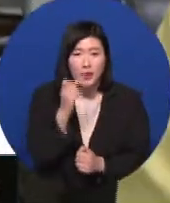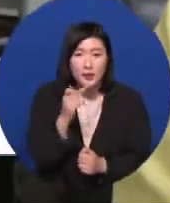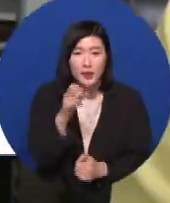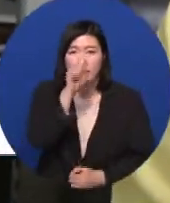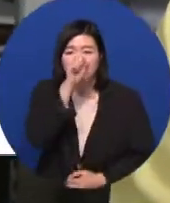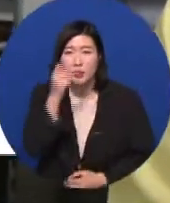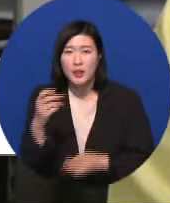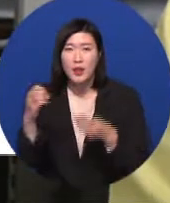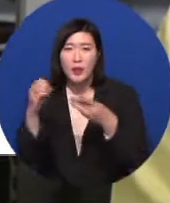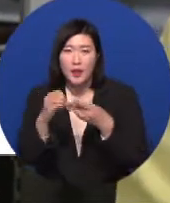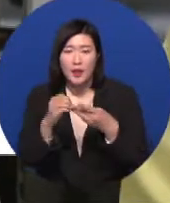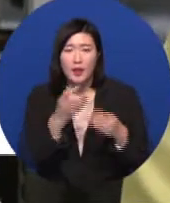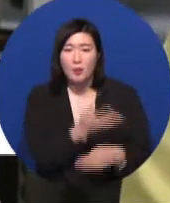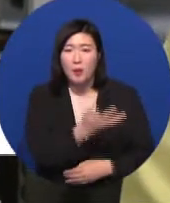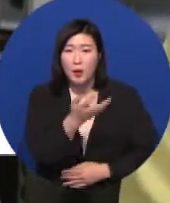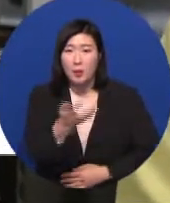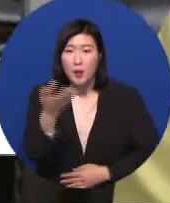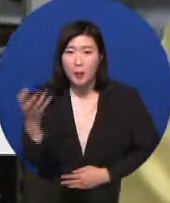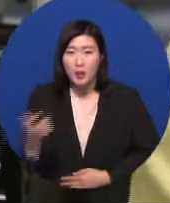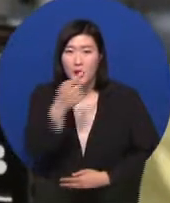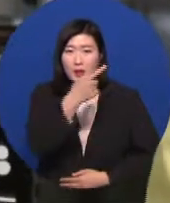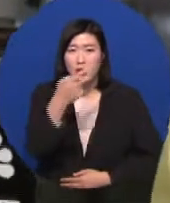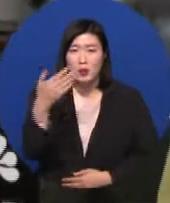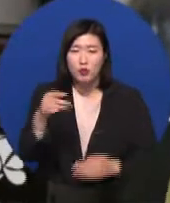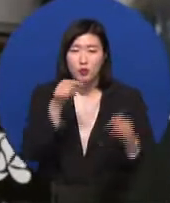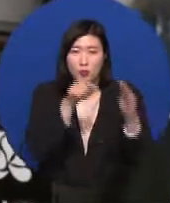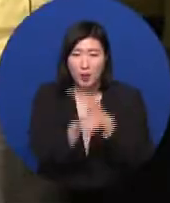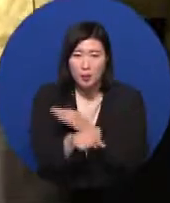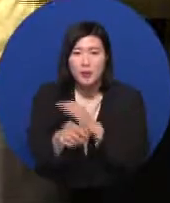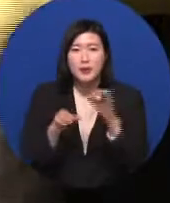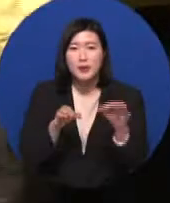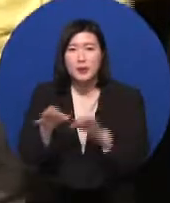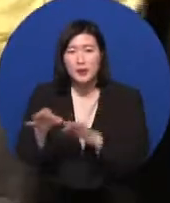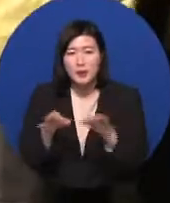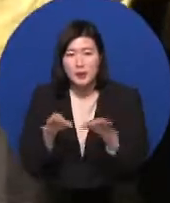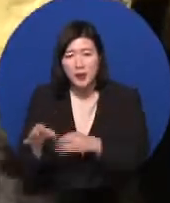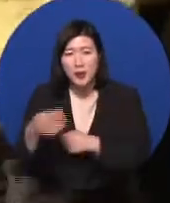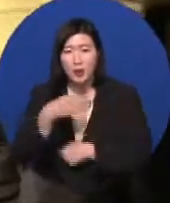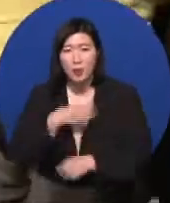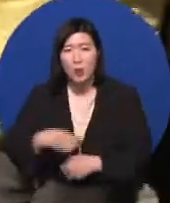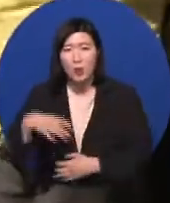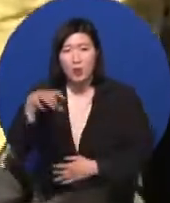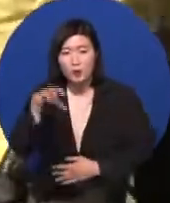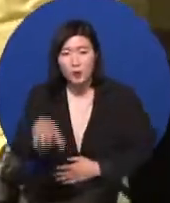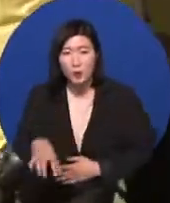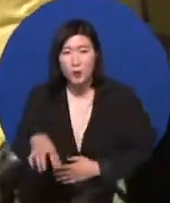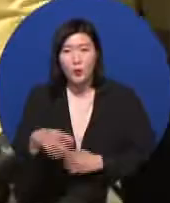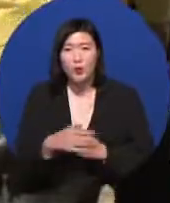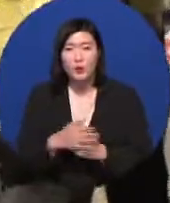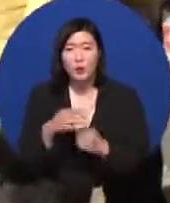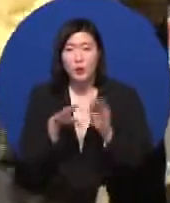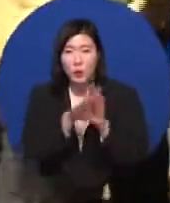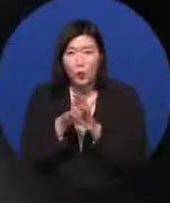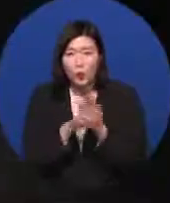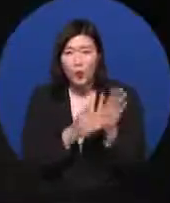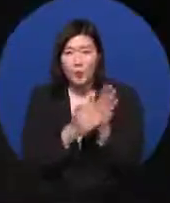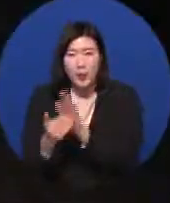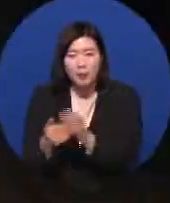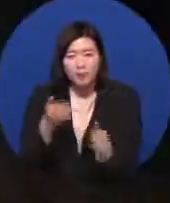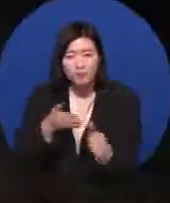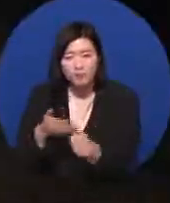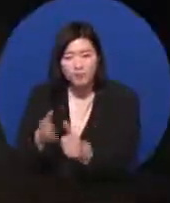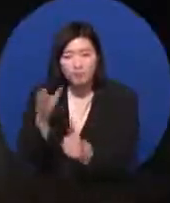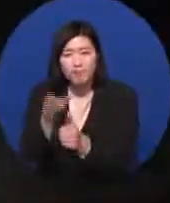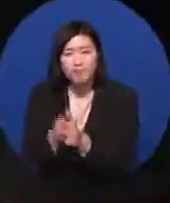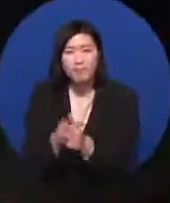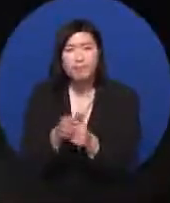서산 태안을 돌며 119 안전센터 와 전통시장 보건 의료원 을 찾아 이 코론 알고 방역 상황을